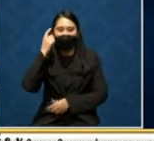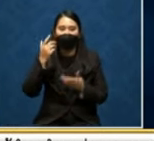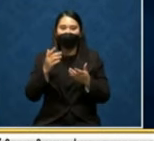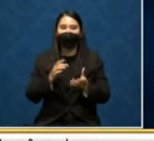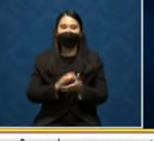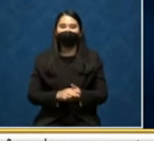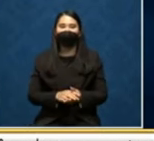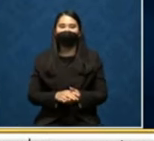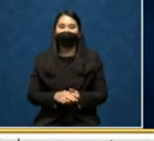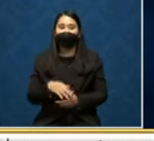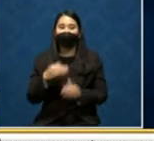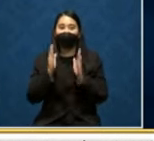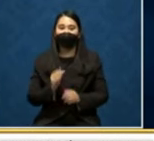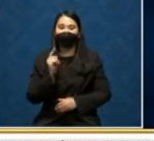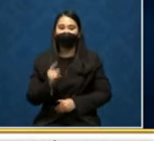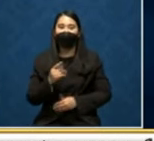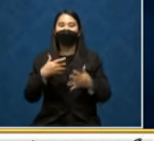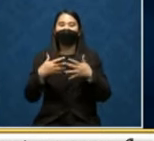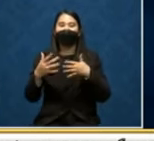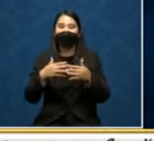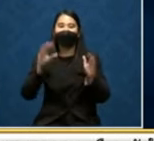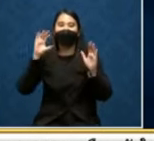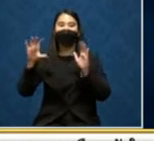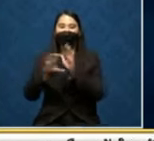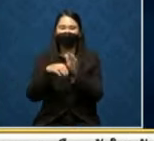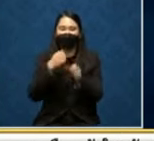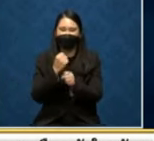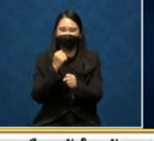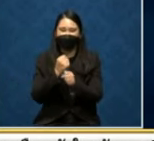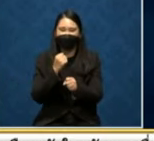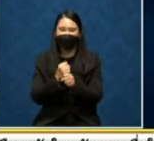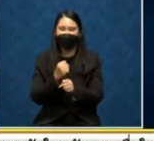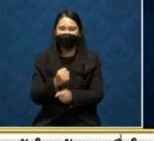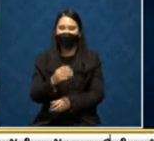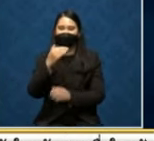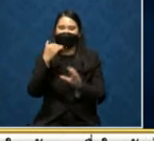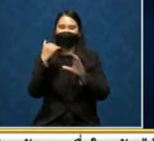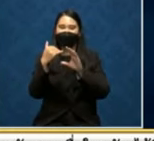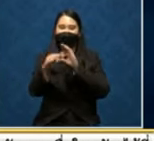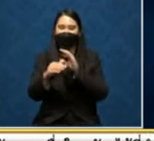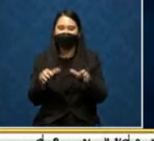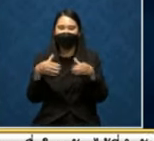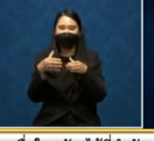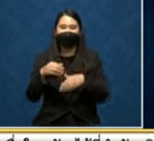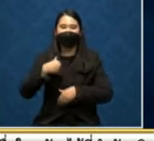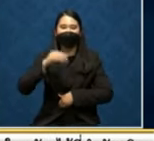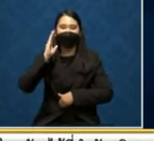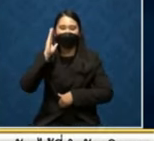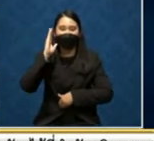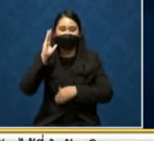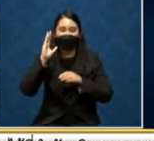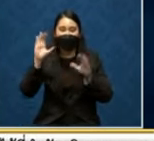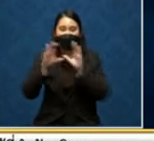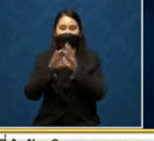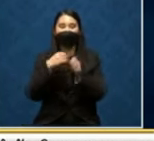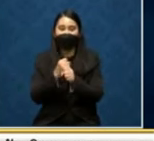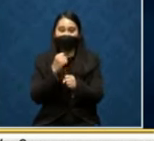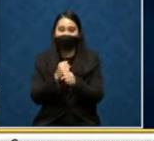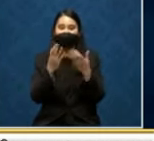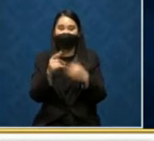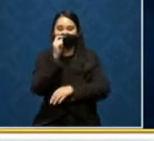เขาจะไม่รู้ว่าเป็นตัวจริงส่งรูปตอนนั่งทำงานมาด้วยส่งรูปตอนนั่งทำงานไปไม่พอผู้รับเหมาบอกว่า